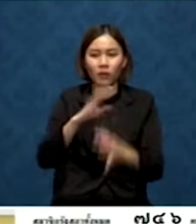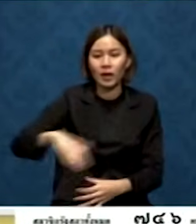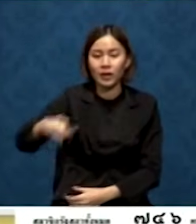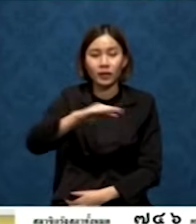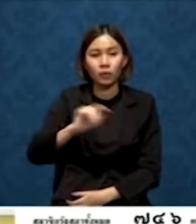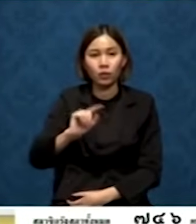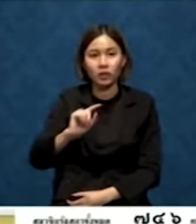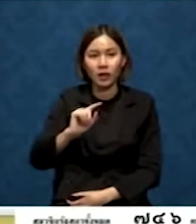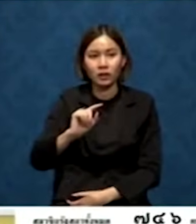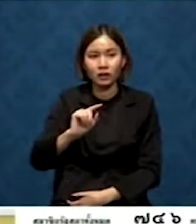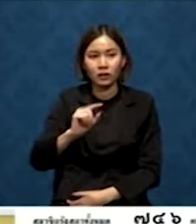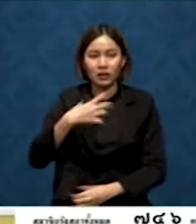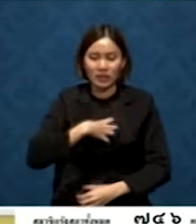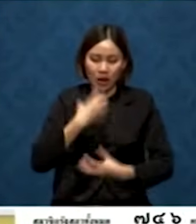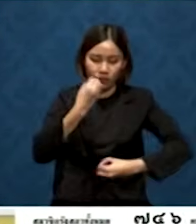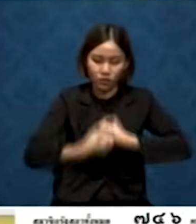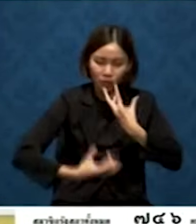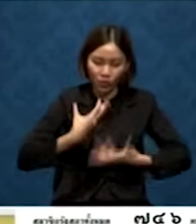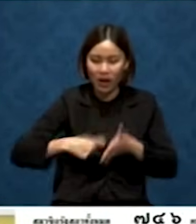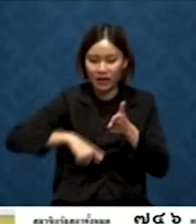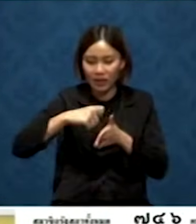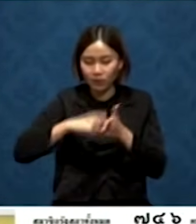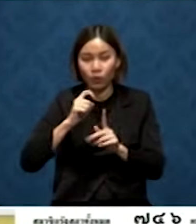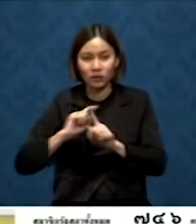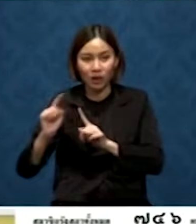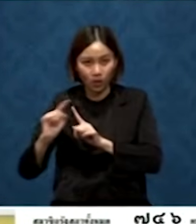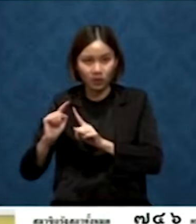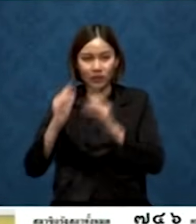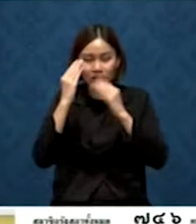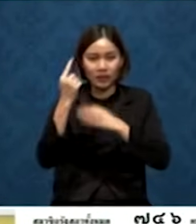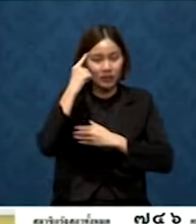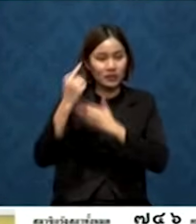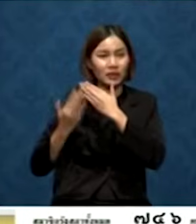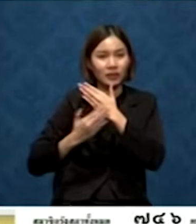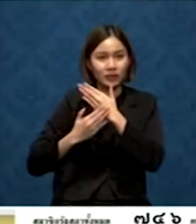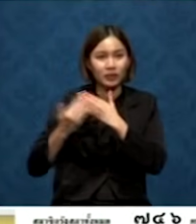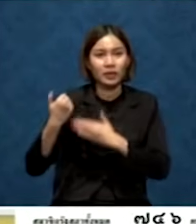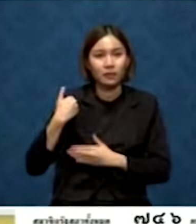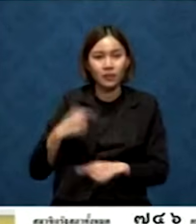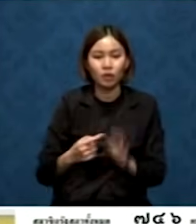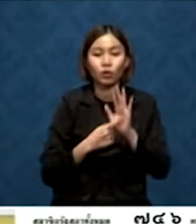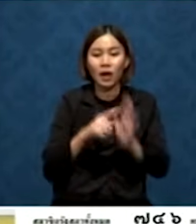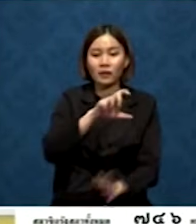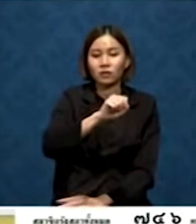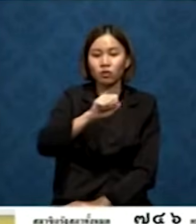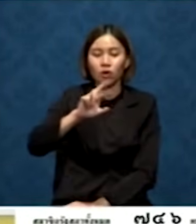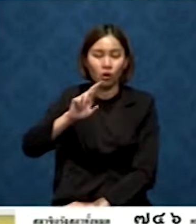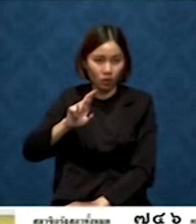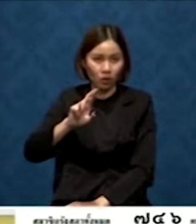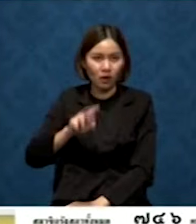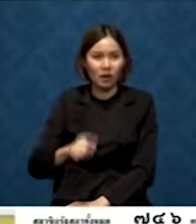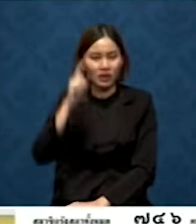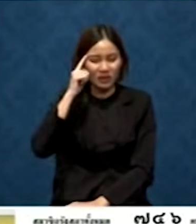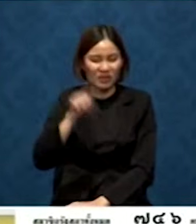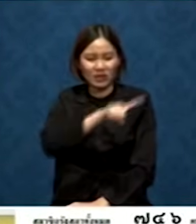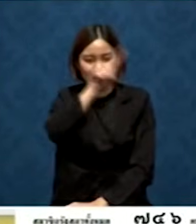แม้กระทั่งจะได้แสดงความเห็นด้วยเหตุและผลอย่างมีวุฒิภาวะในพื้นที่ปลอดภัยอย่างส.ส.รจะยิ่งทำให้คำถามในใจ